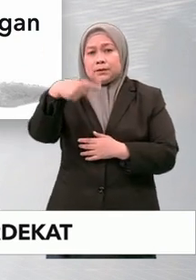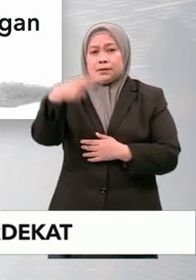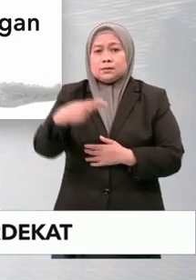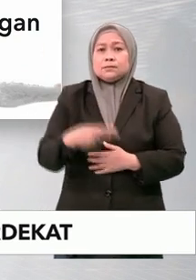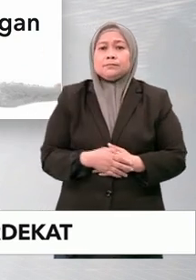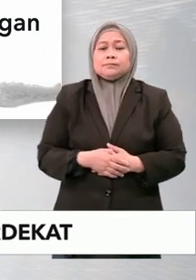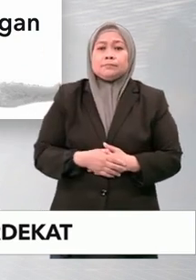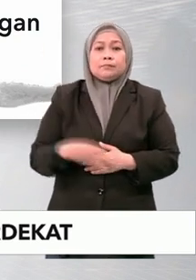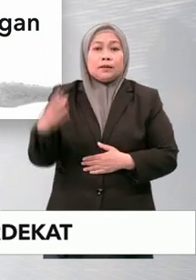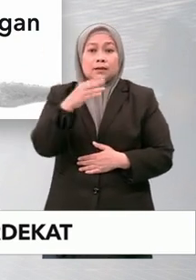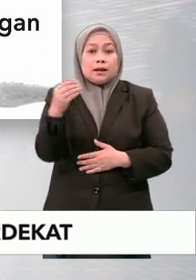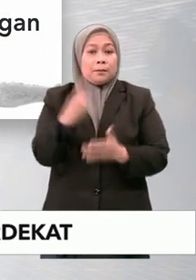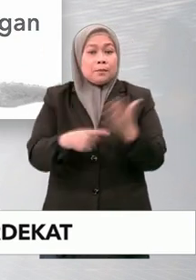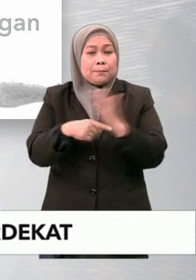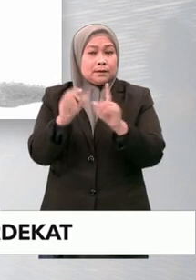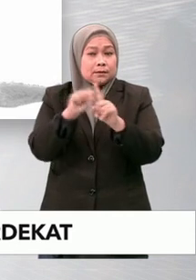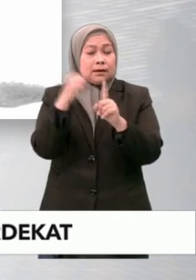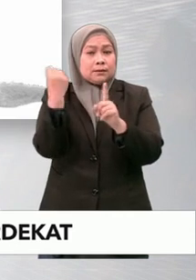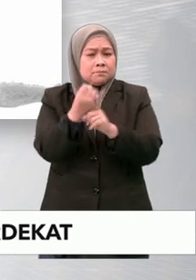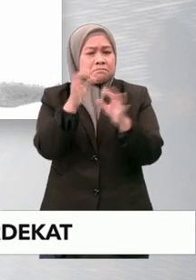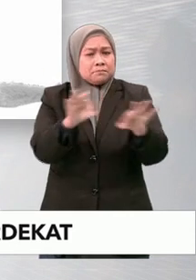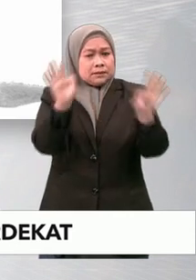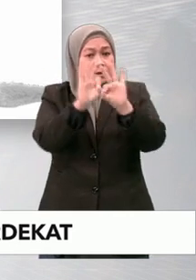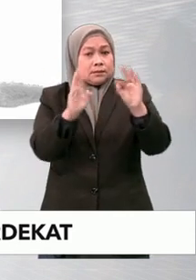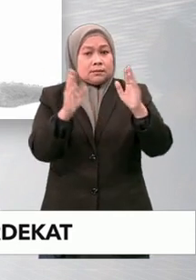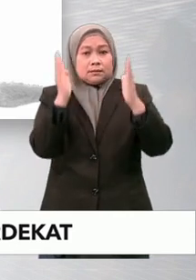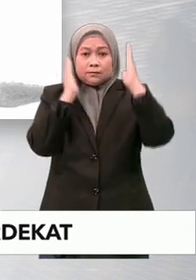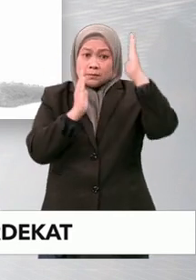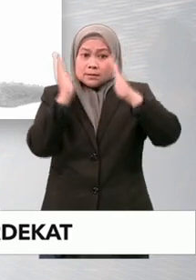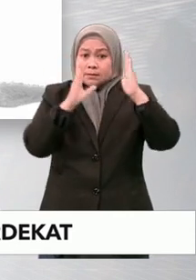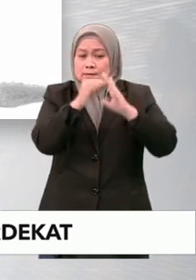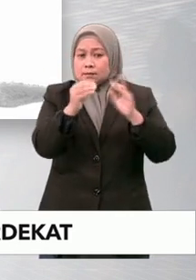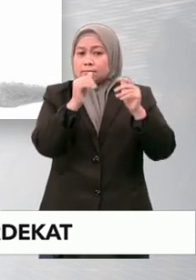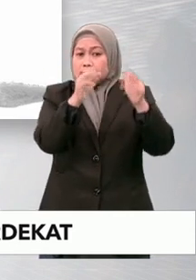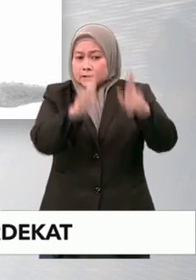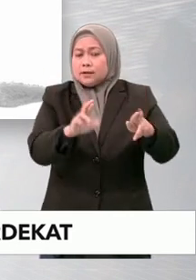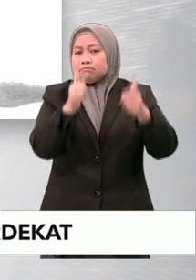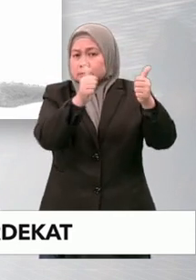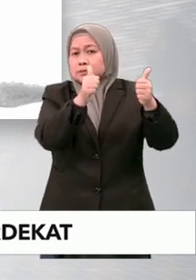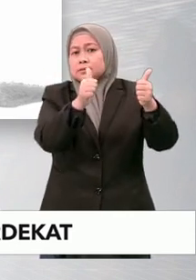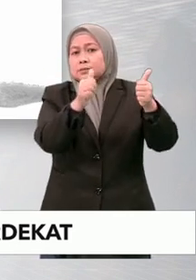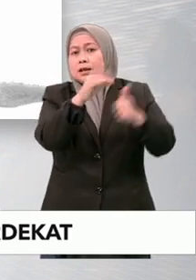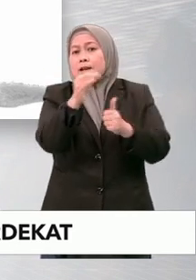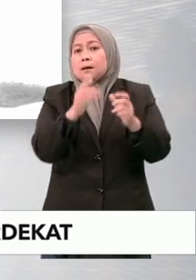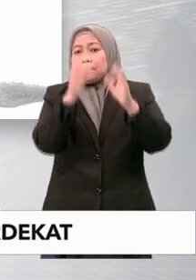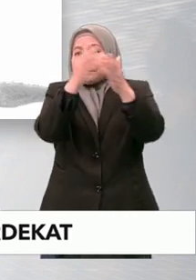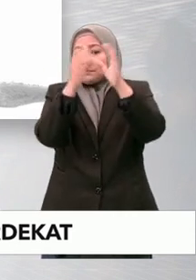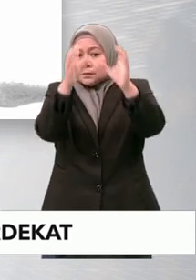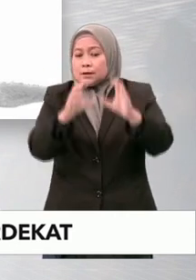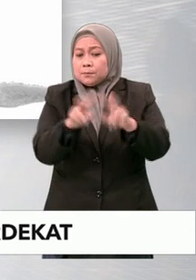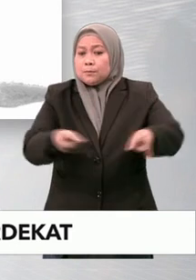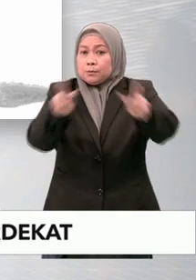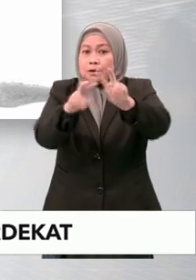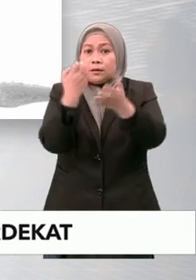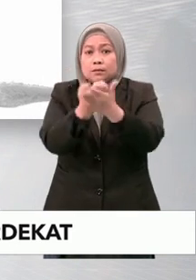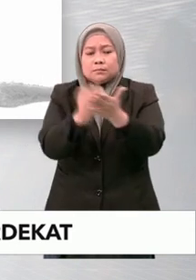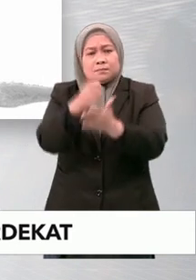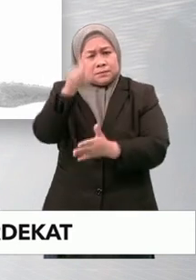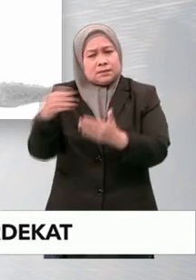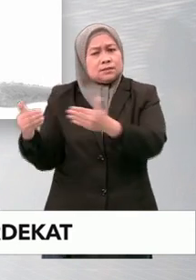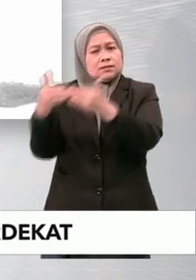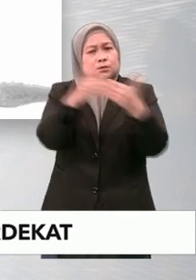katanya dalam sebaran keadaan kepentingan negara dan rakyat wajar didahulukan di samping langkah-langkah pemulihan ekonomi yang perlu